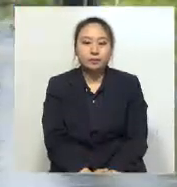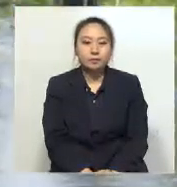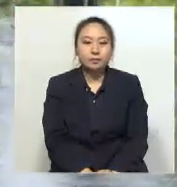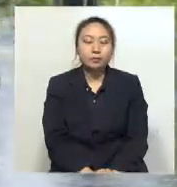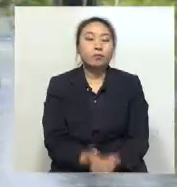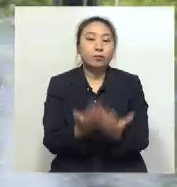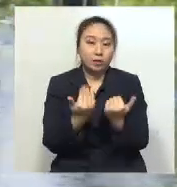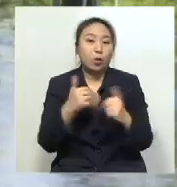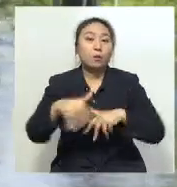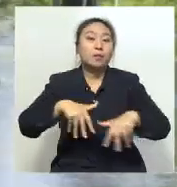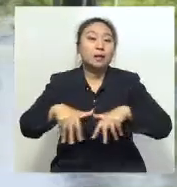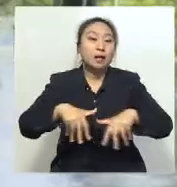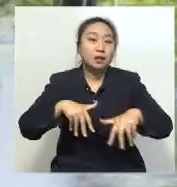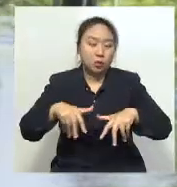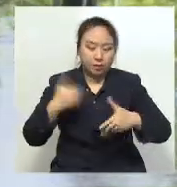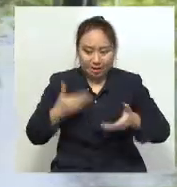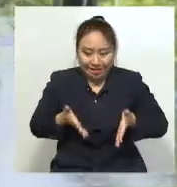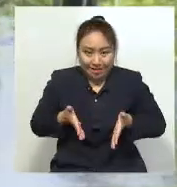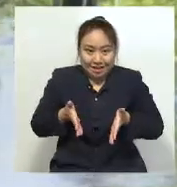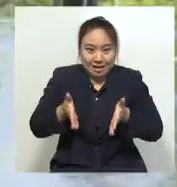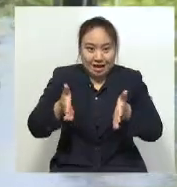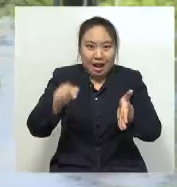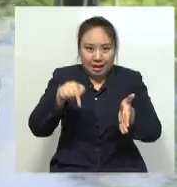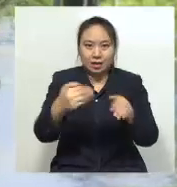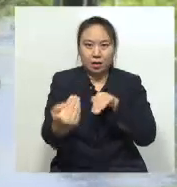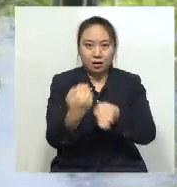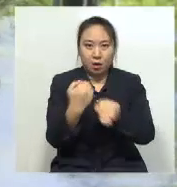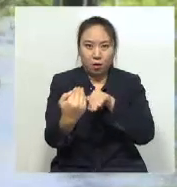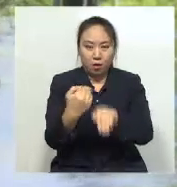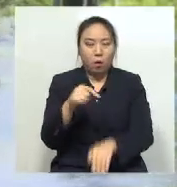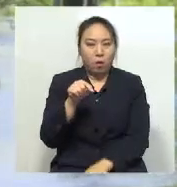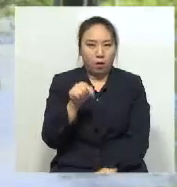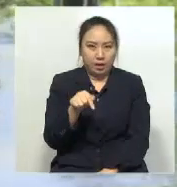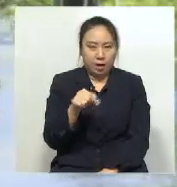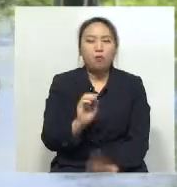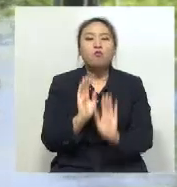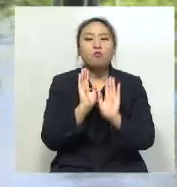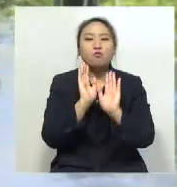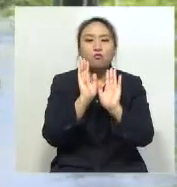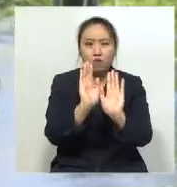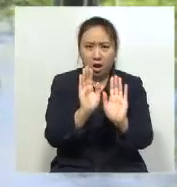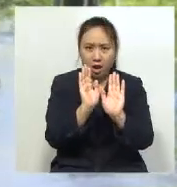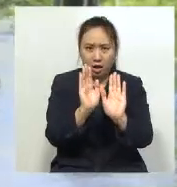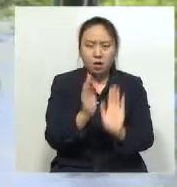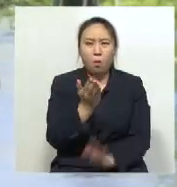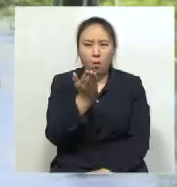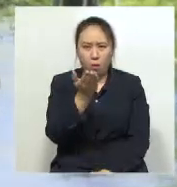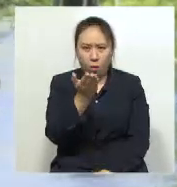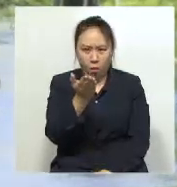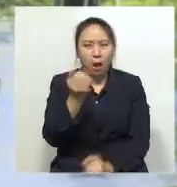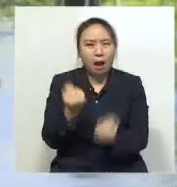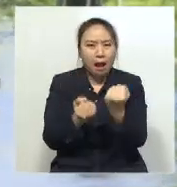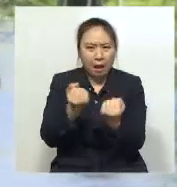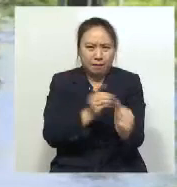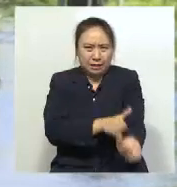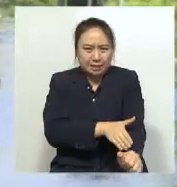สำหรับประชาชนนะคะที่ใช้เส้นทางนี้ในการสัญจรนะคะชาวบ้านก็ได้ฝากไปถึงหรือว่าขอความร่วมมือให้ขับร